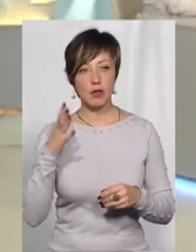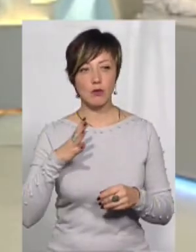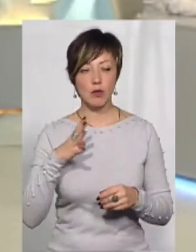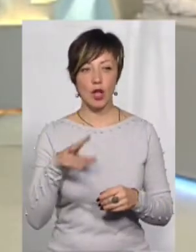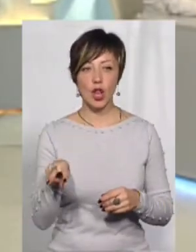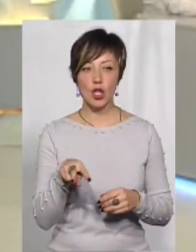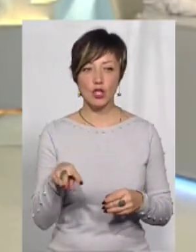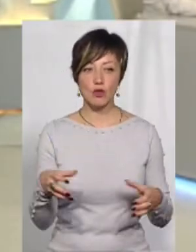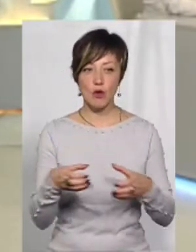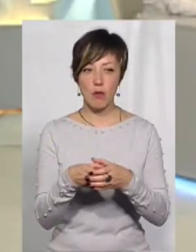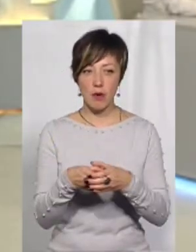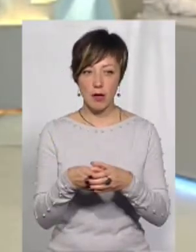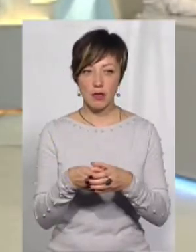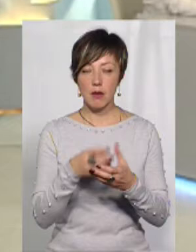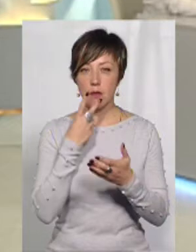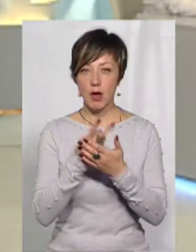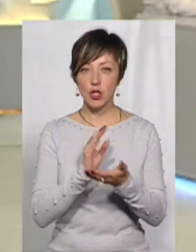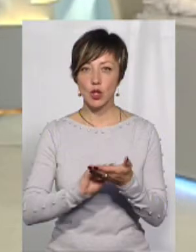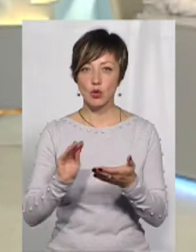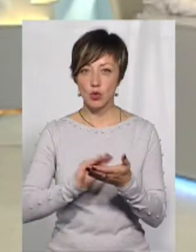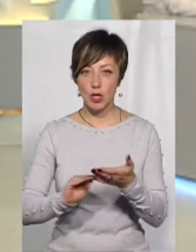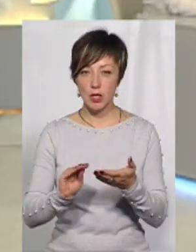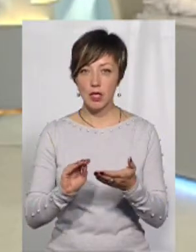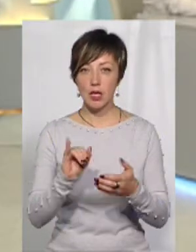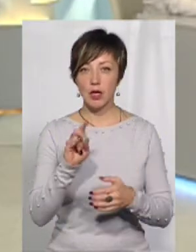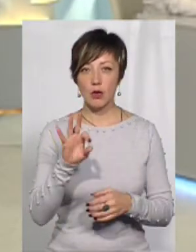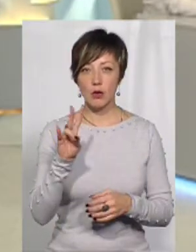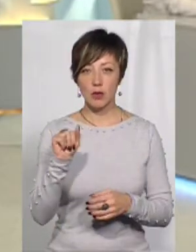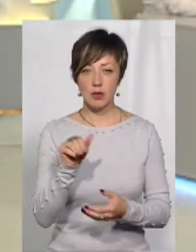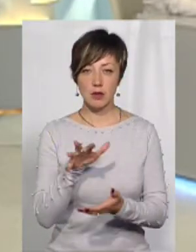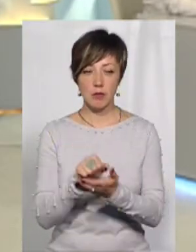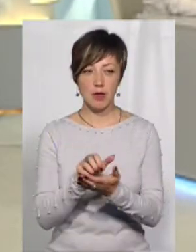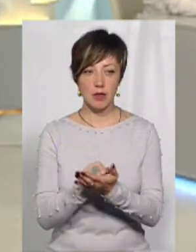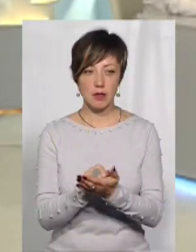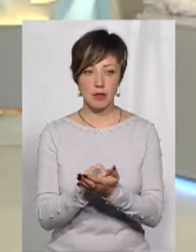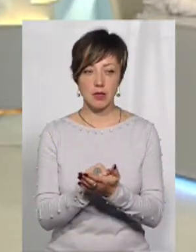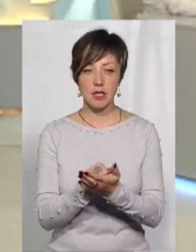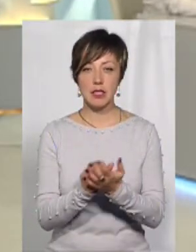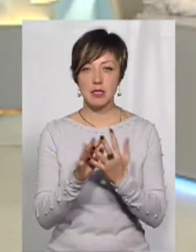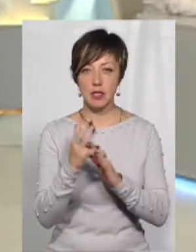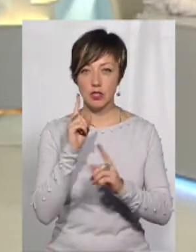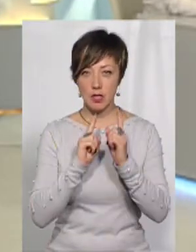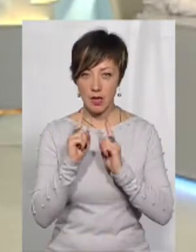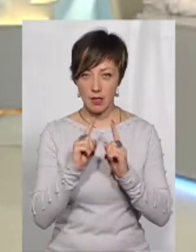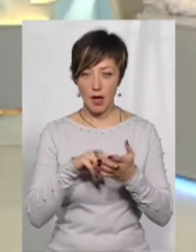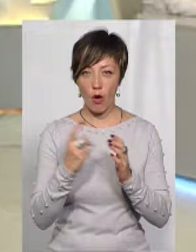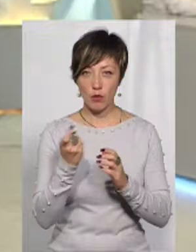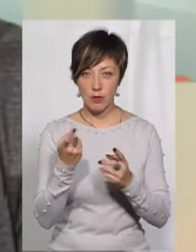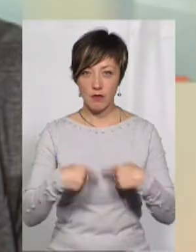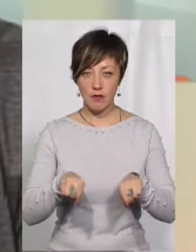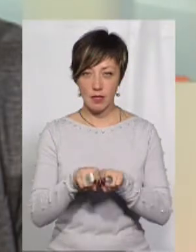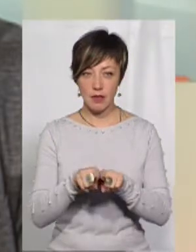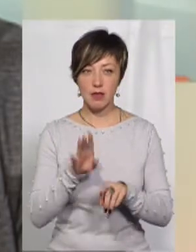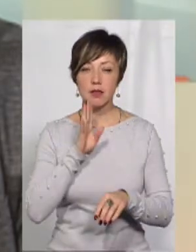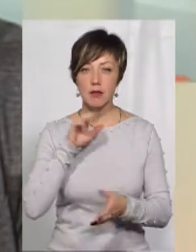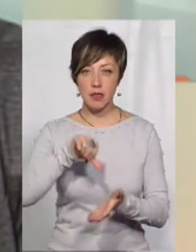в Летичівській громаді, от, власне, бачили сюжет. Ілона, яка займалася з селищної ради, з економічного відділу